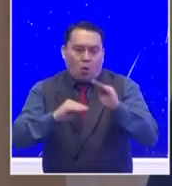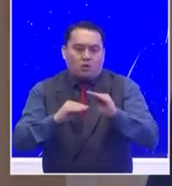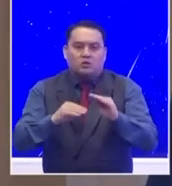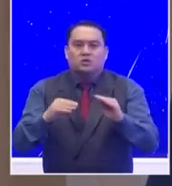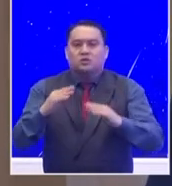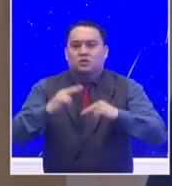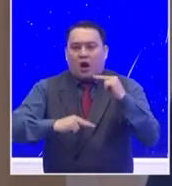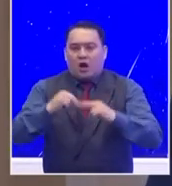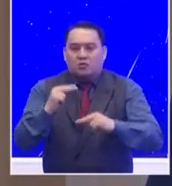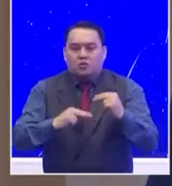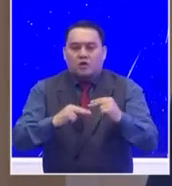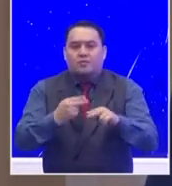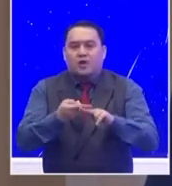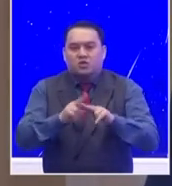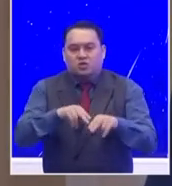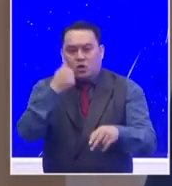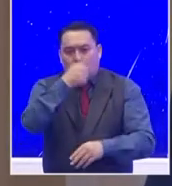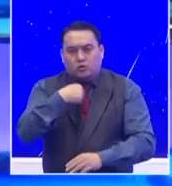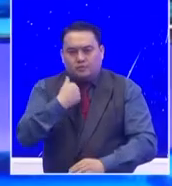жилищного строительства на текущий год.